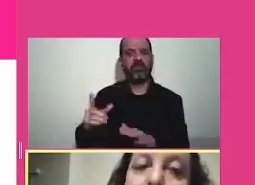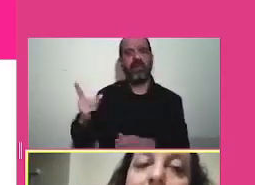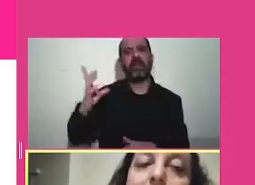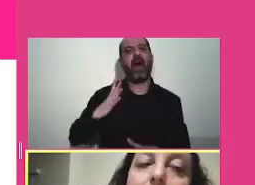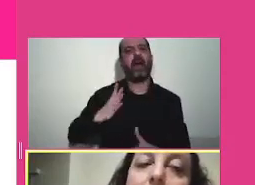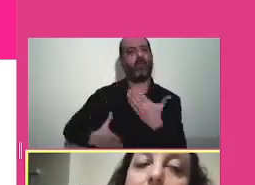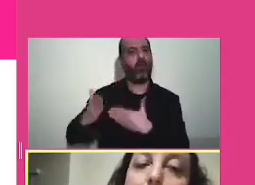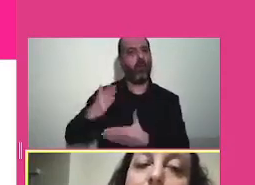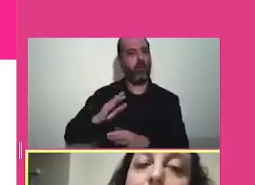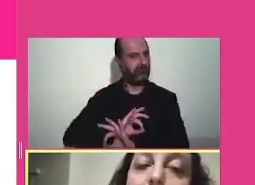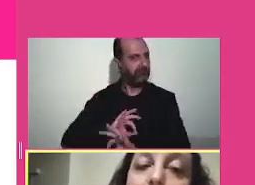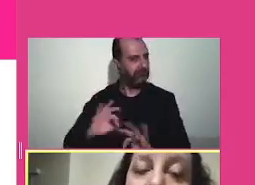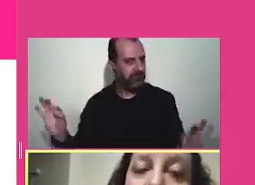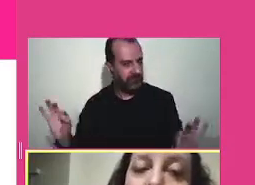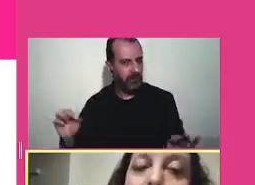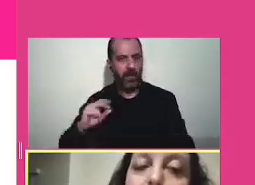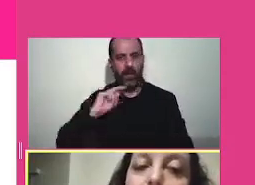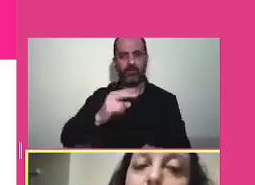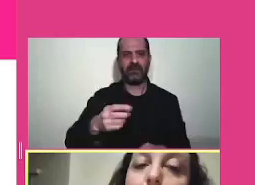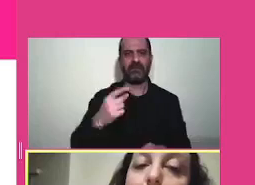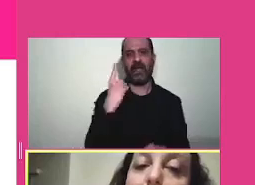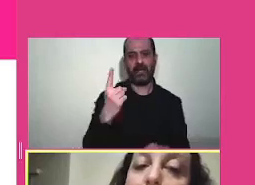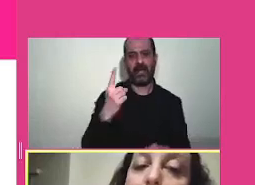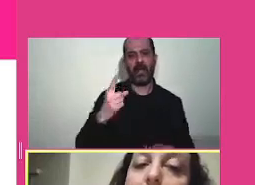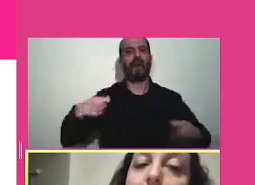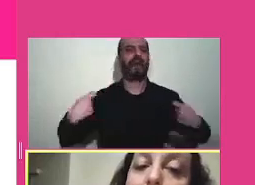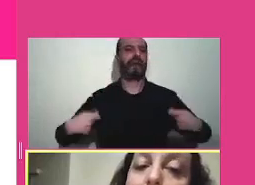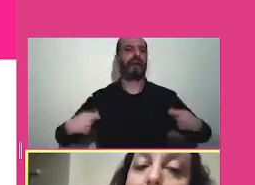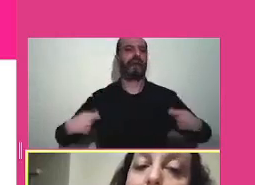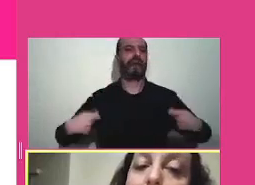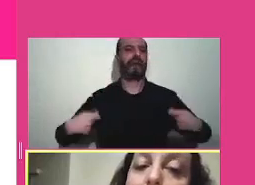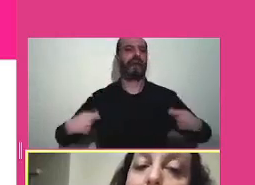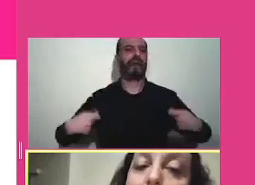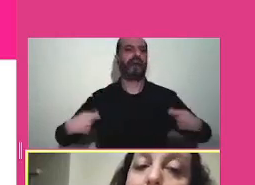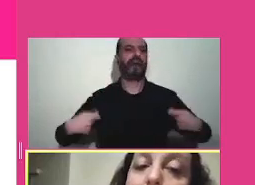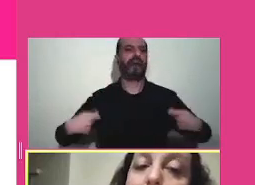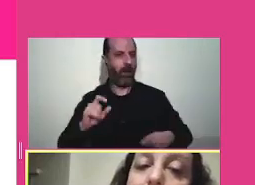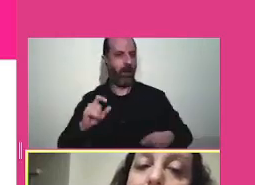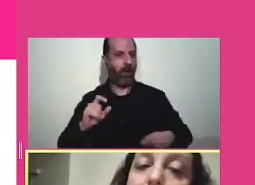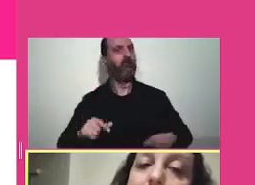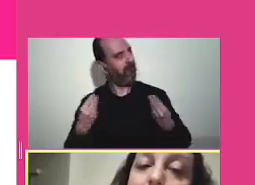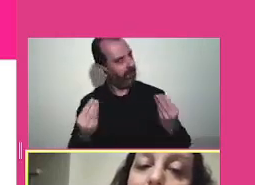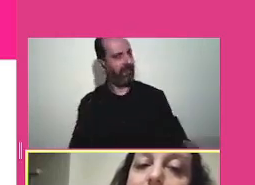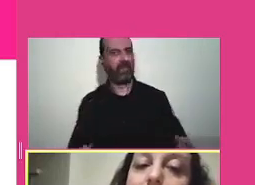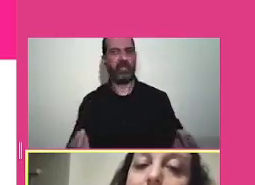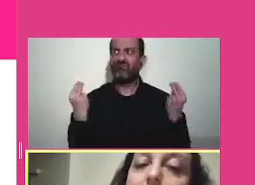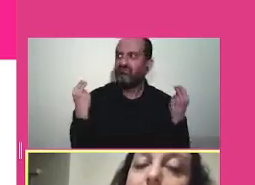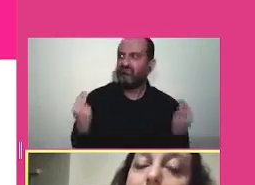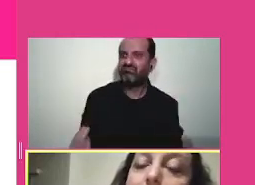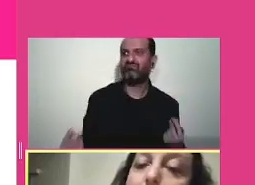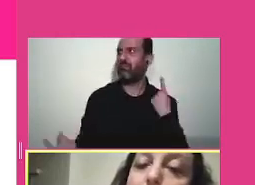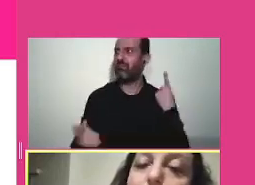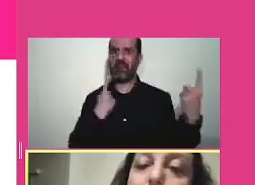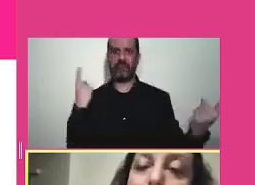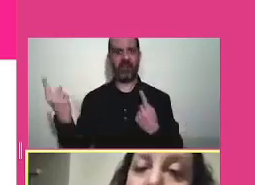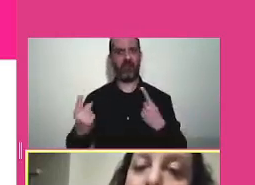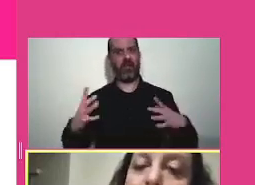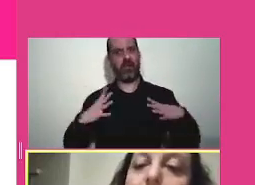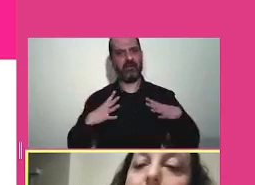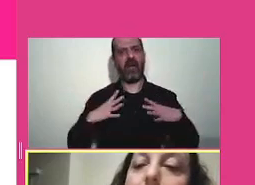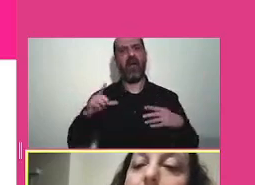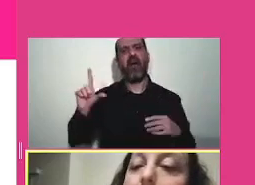άτομο. Απάντηση 1. Τα πιο πολυτελή ιδρύματα προσφέρουν τις ιδανικές συνθήκες σε αντίθεση με άλλα πιο